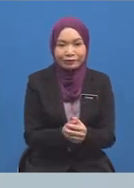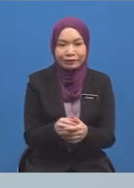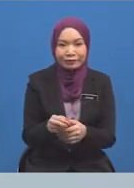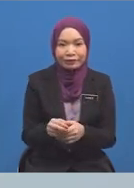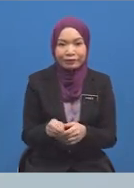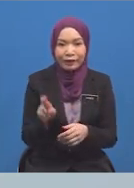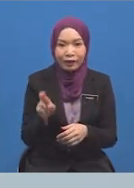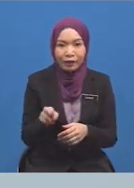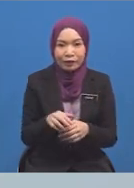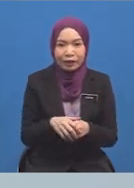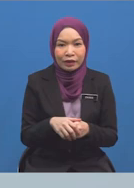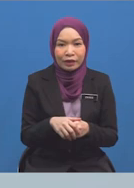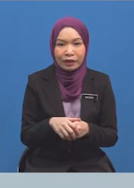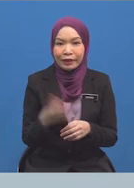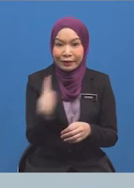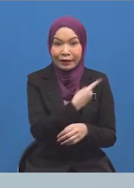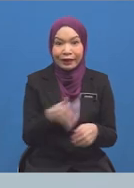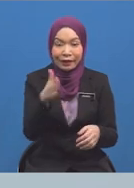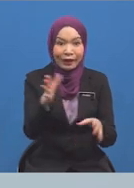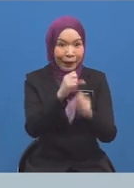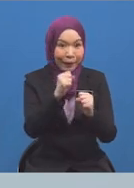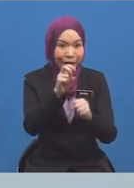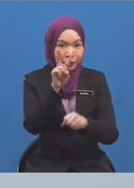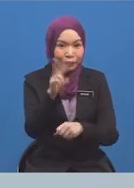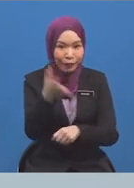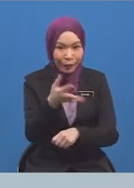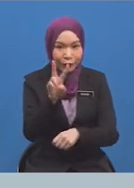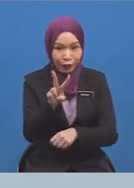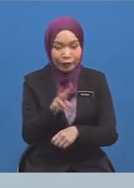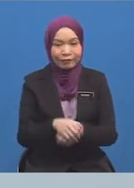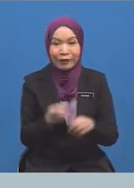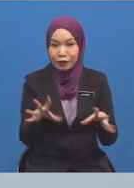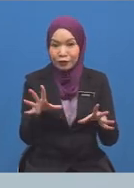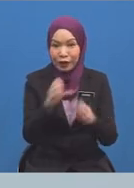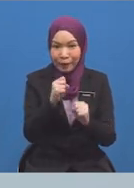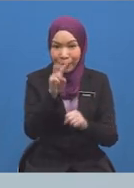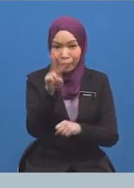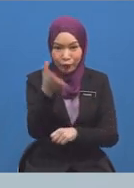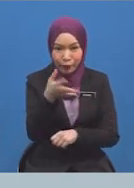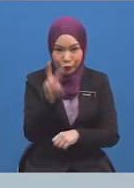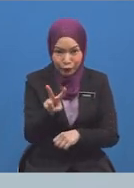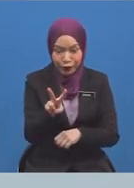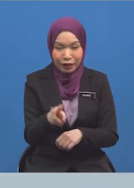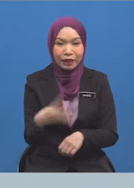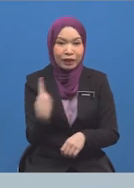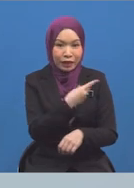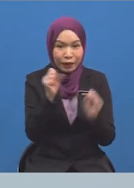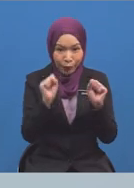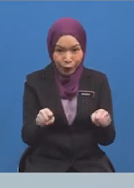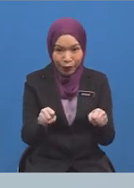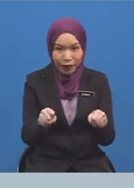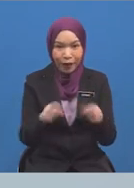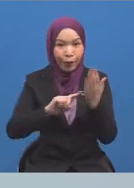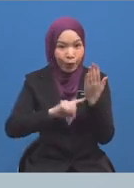akan dapat dua kedua apabila terdapat dua kita boleh